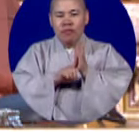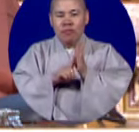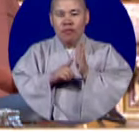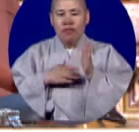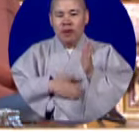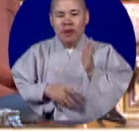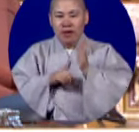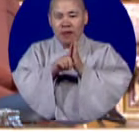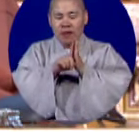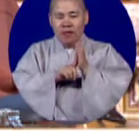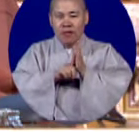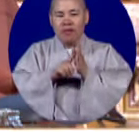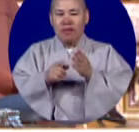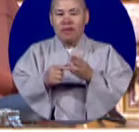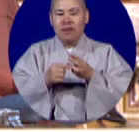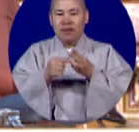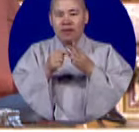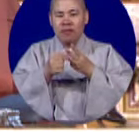또